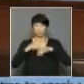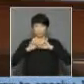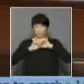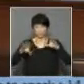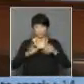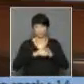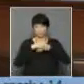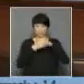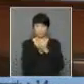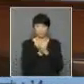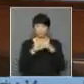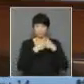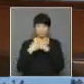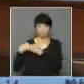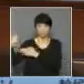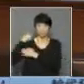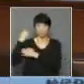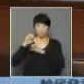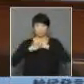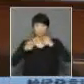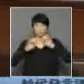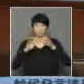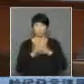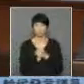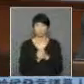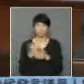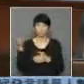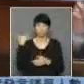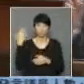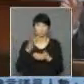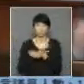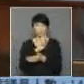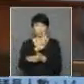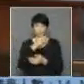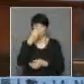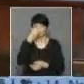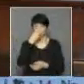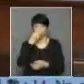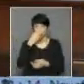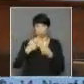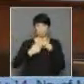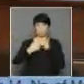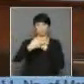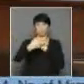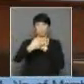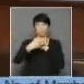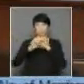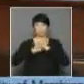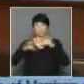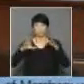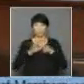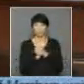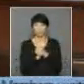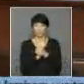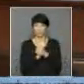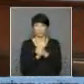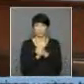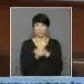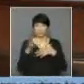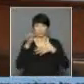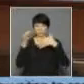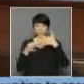界競爭力報告。前兩年我們香港排在第一位的，報告出就看到我們排第三